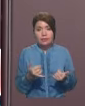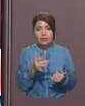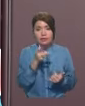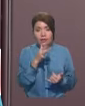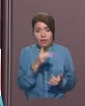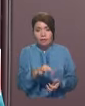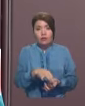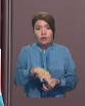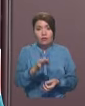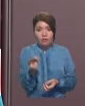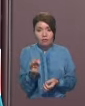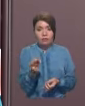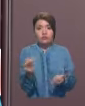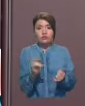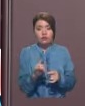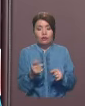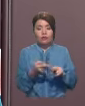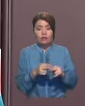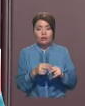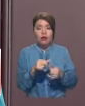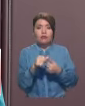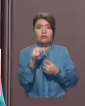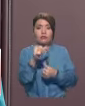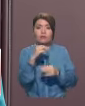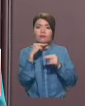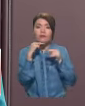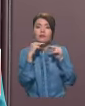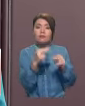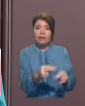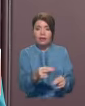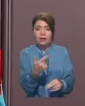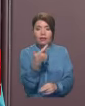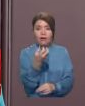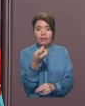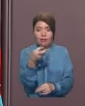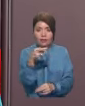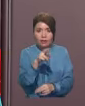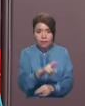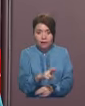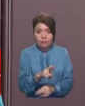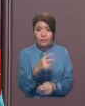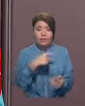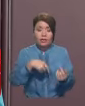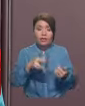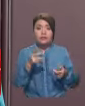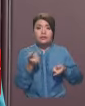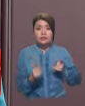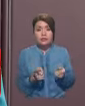этой отрасли, когда особое внимание будет уделяться геологии. Действительно, у нас те,